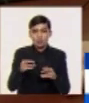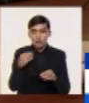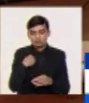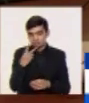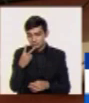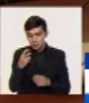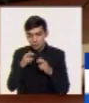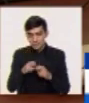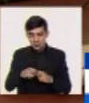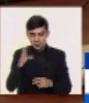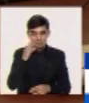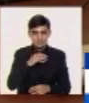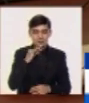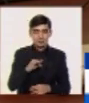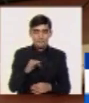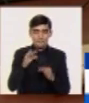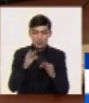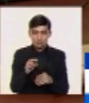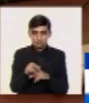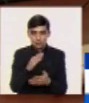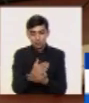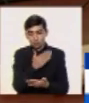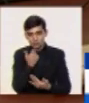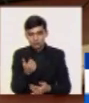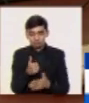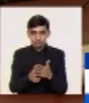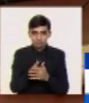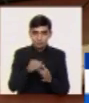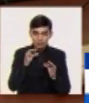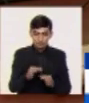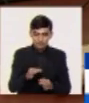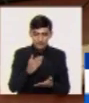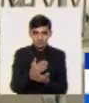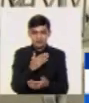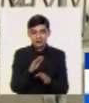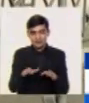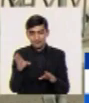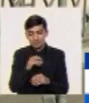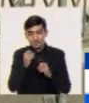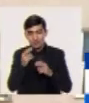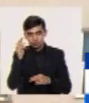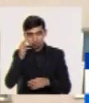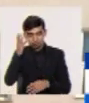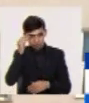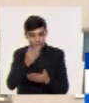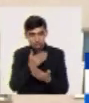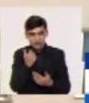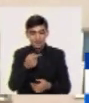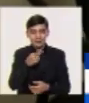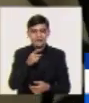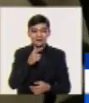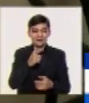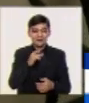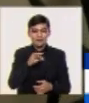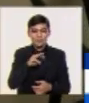жатқанын тексеріп отырамын, дұрыс бағаланып отырма, балалар толық қамтылып отырма. Ал гимназияның бірінші және бесінші